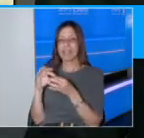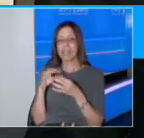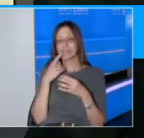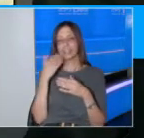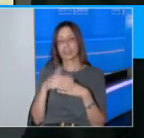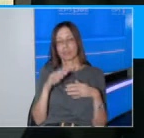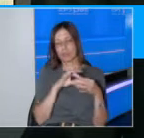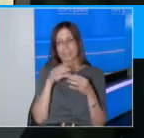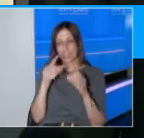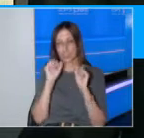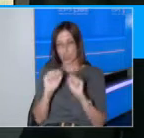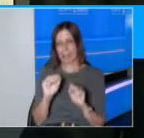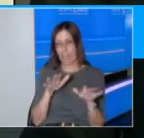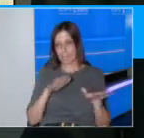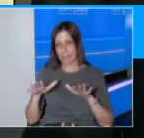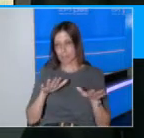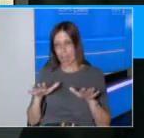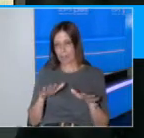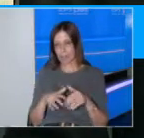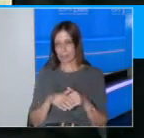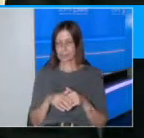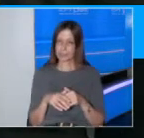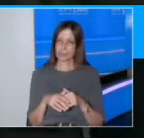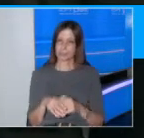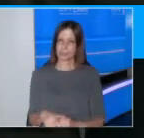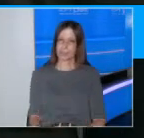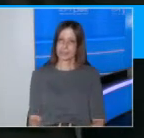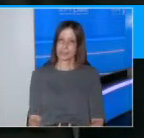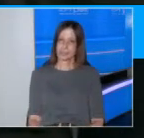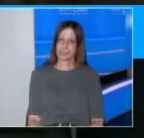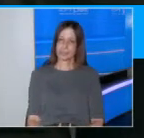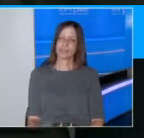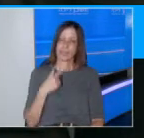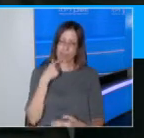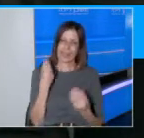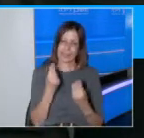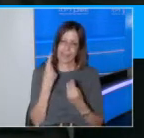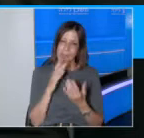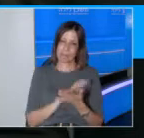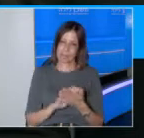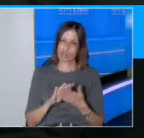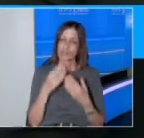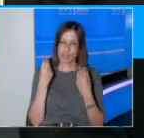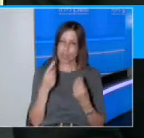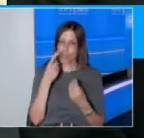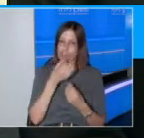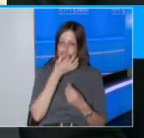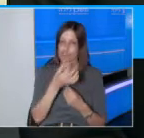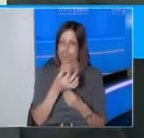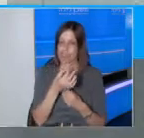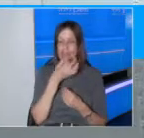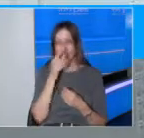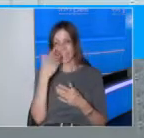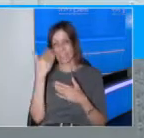סומך על הממשלה? לסיום במשפט, אתה סומך? אני אומר דבר אחד מאוד פשוט, וטוב ששאלת את השאלה הזאת